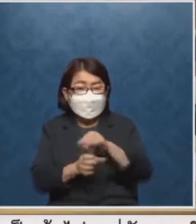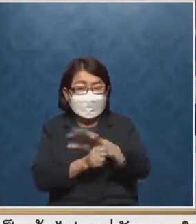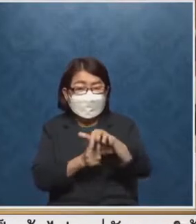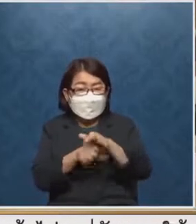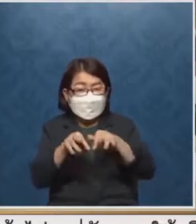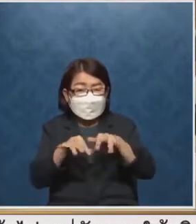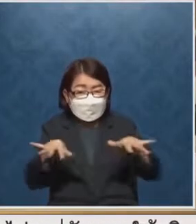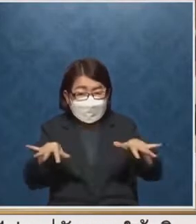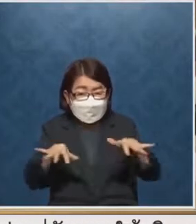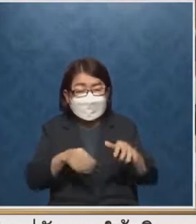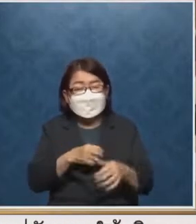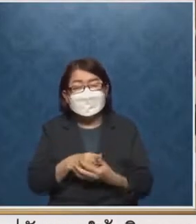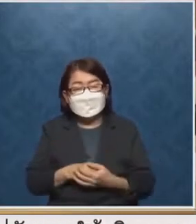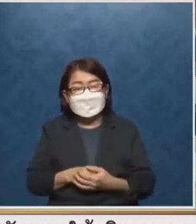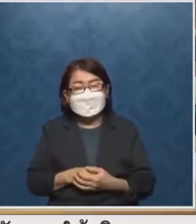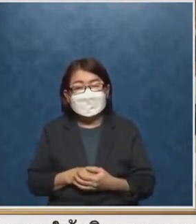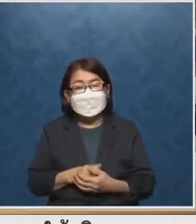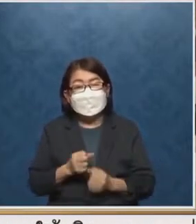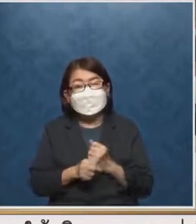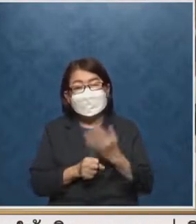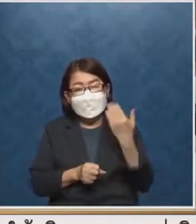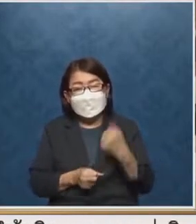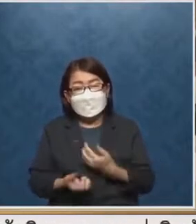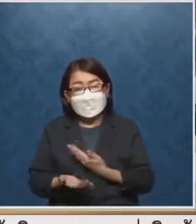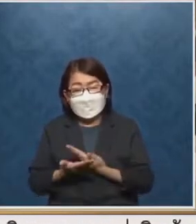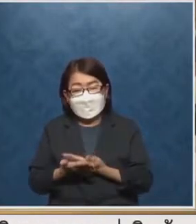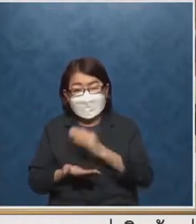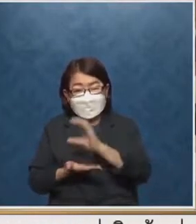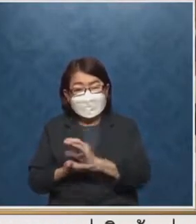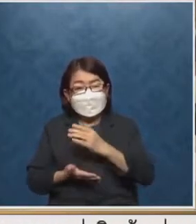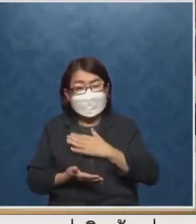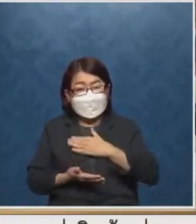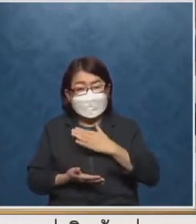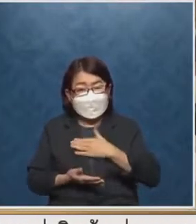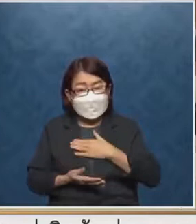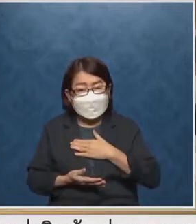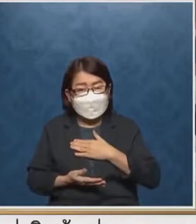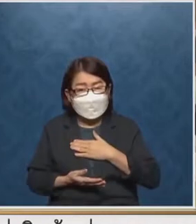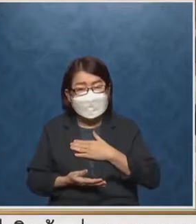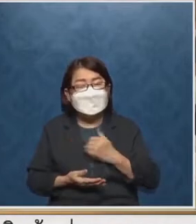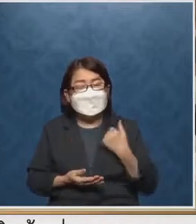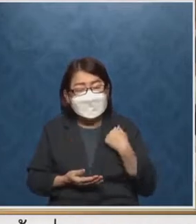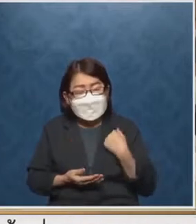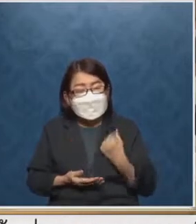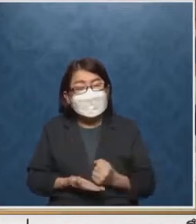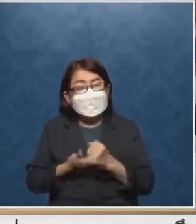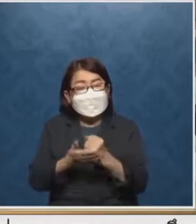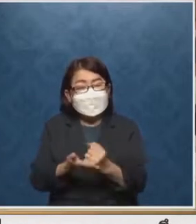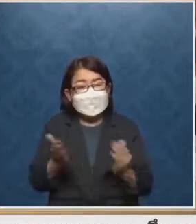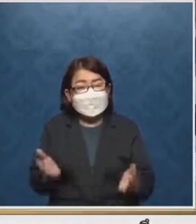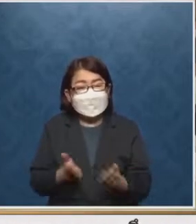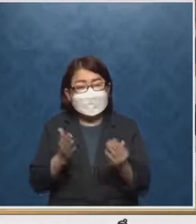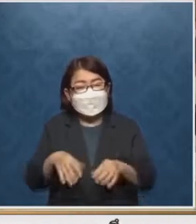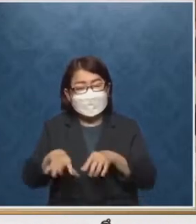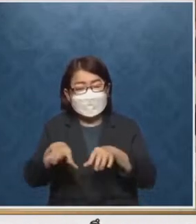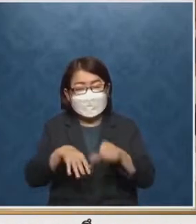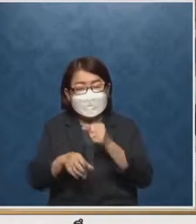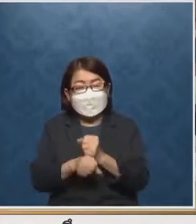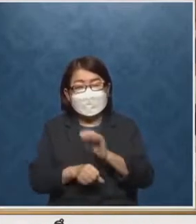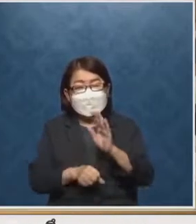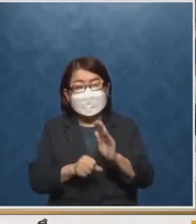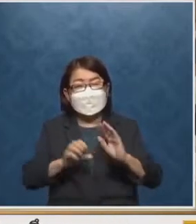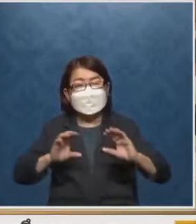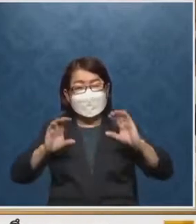ควิด2019กองทุนพัฒนาสื่อปลอดภัยและสร้างสรรค์ได้สนับสนุนการบริหารจัดการของภา